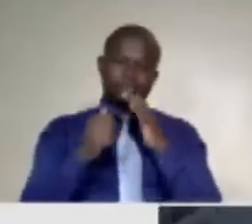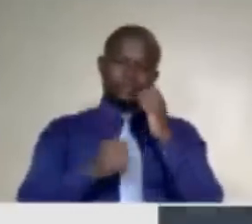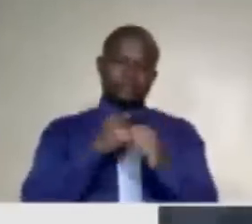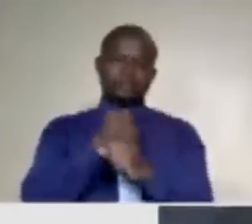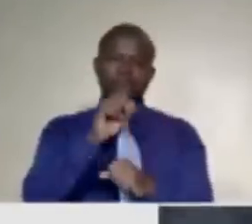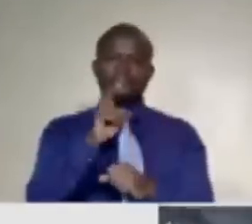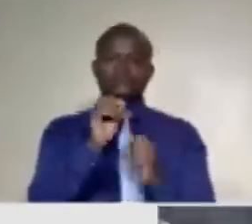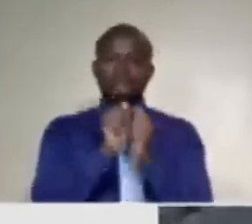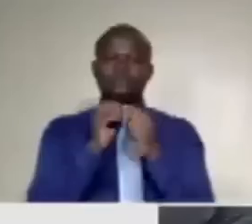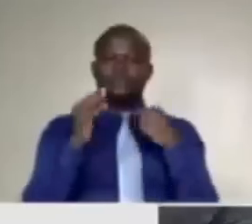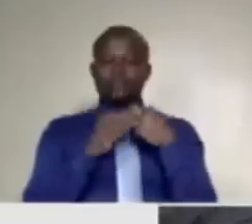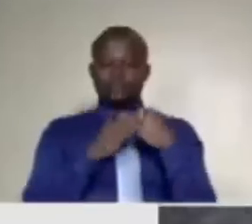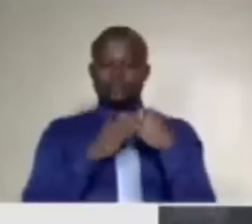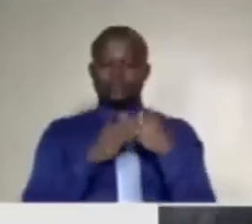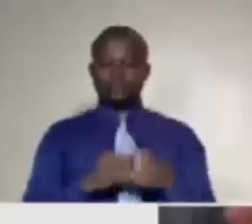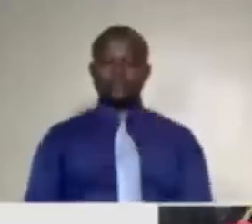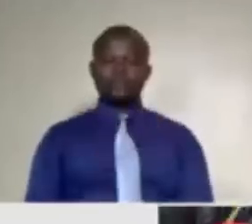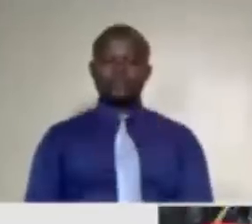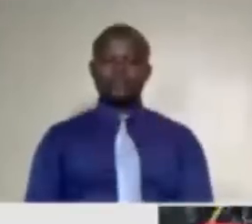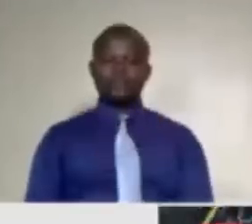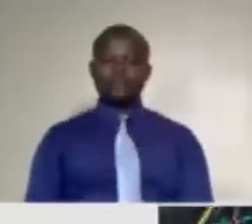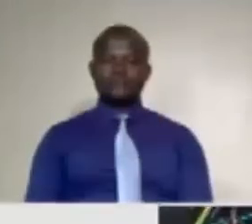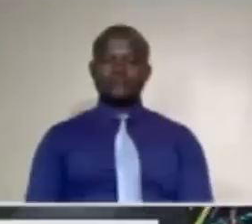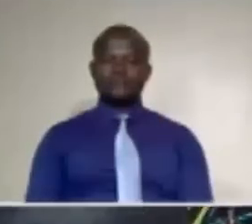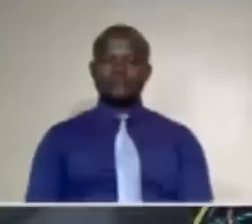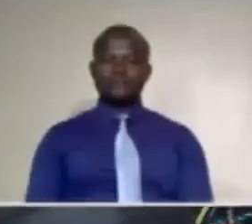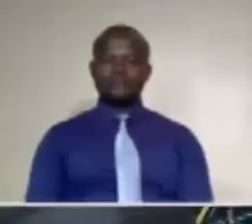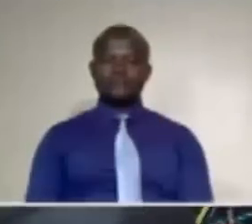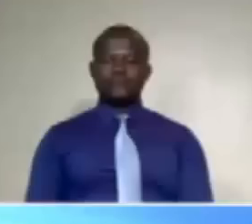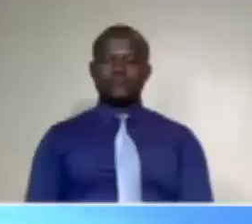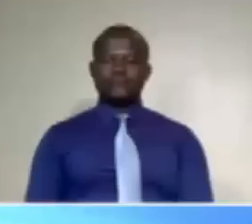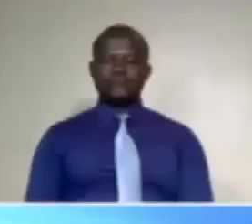mwaka w'2018 Kanyumba Beata mu karere ka Nyagatare.